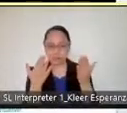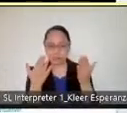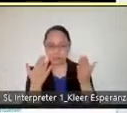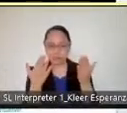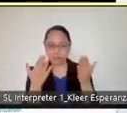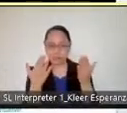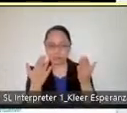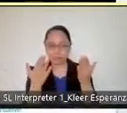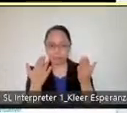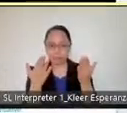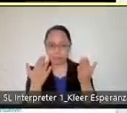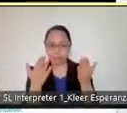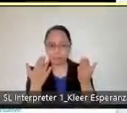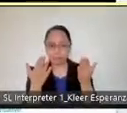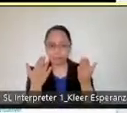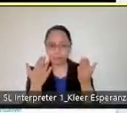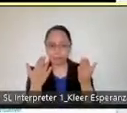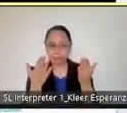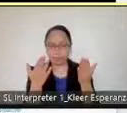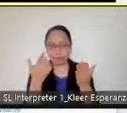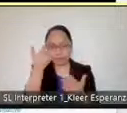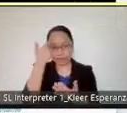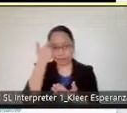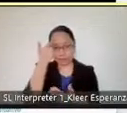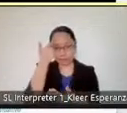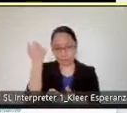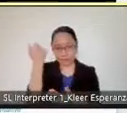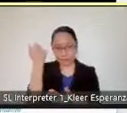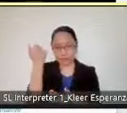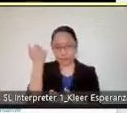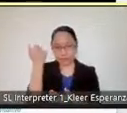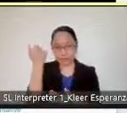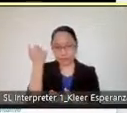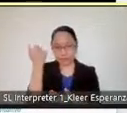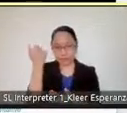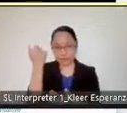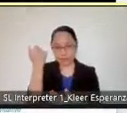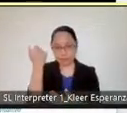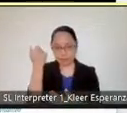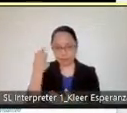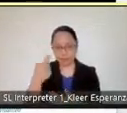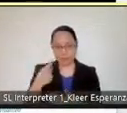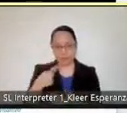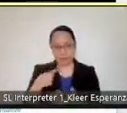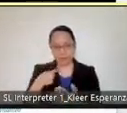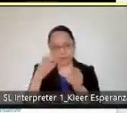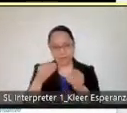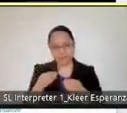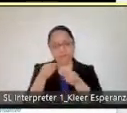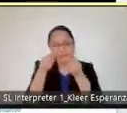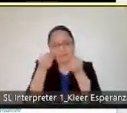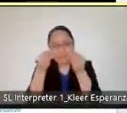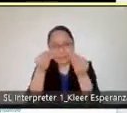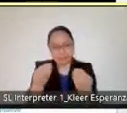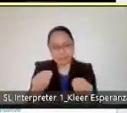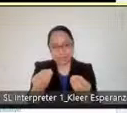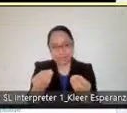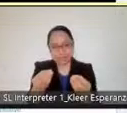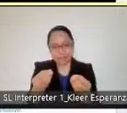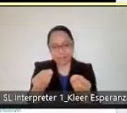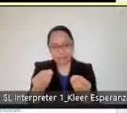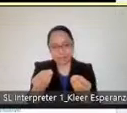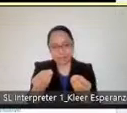kaya mo ta intid na di la kabla awan saron at ito